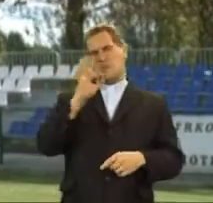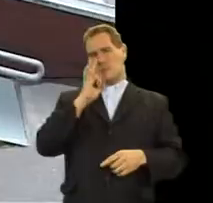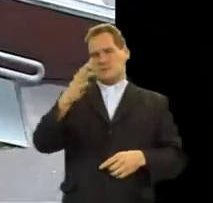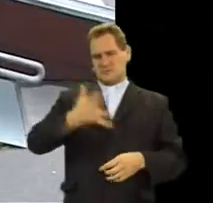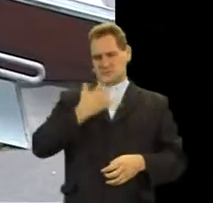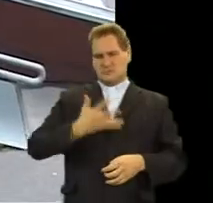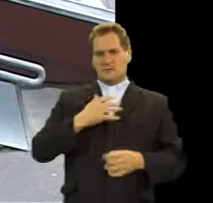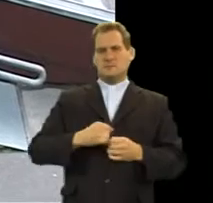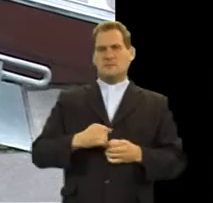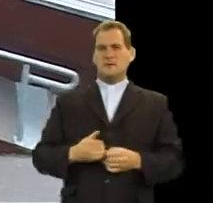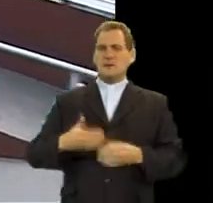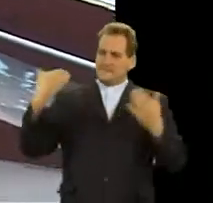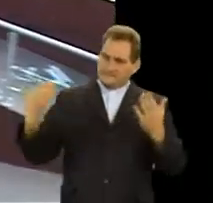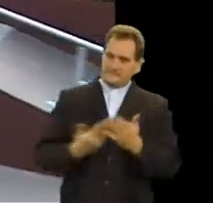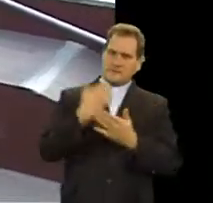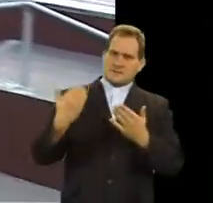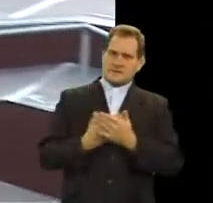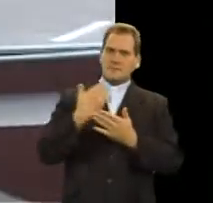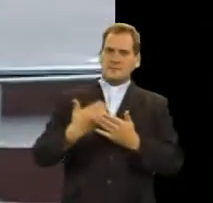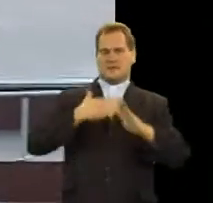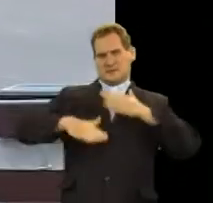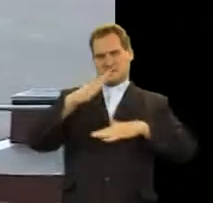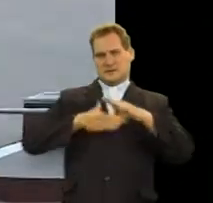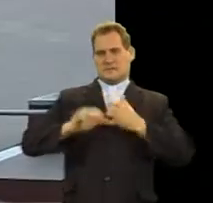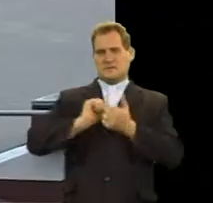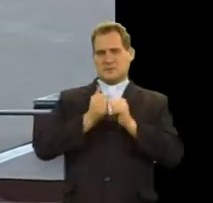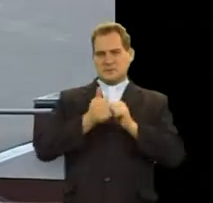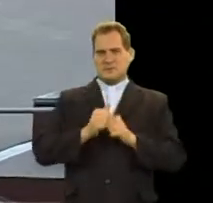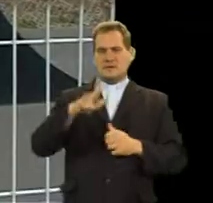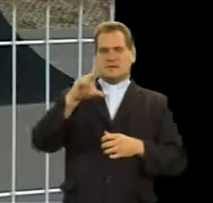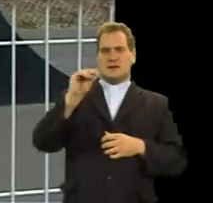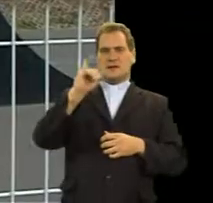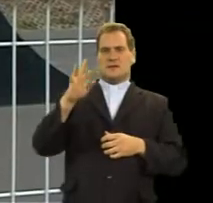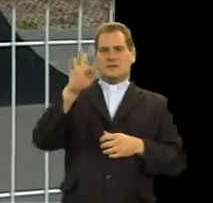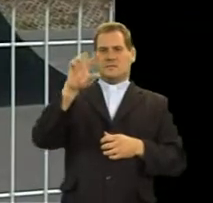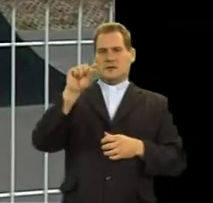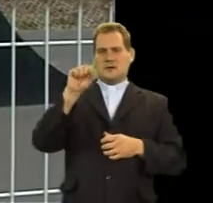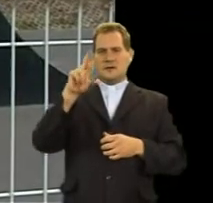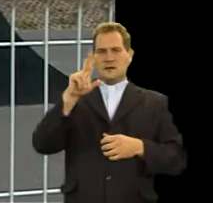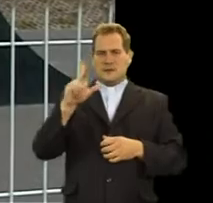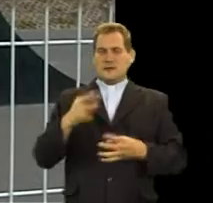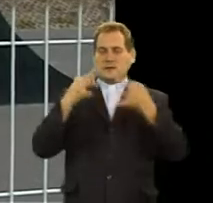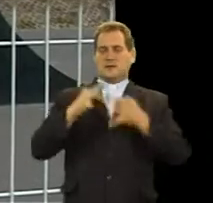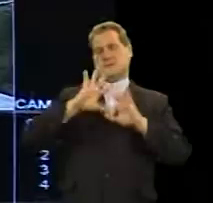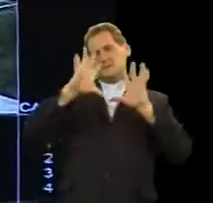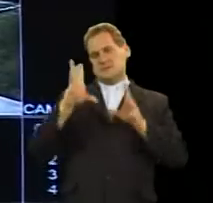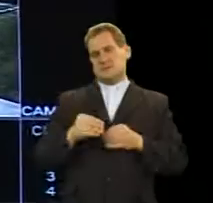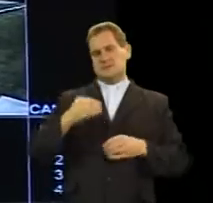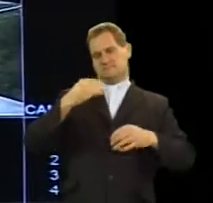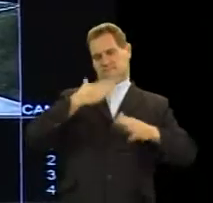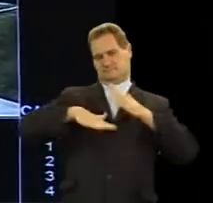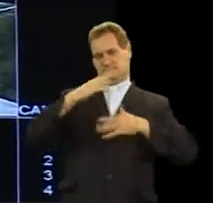czują. Kolejny obiekt, który może cieszyć miłośników sportu, to piotrkowski skatepark. Teraz obiekt cieszy oko. Ogrodzony i